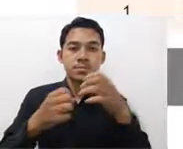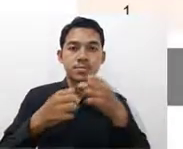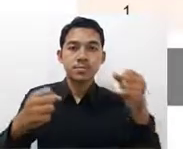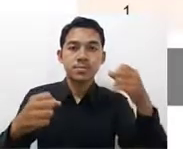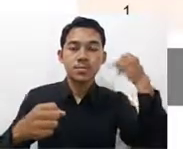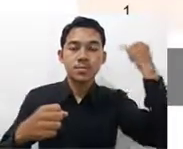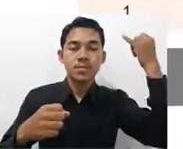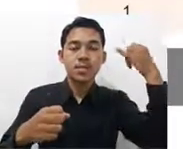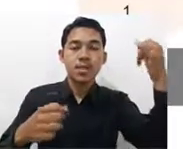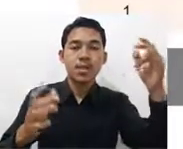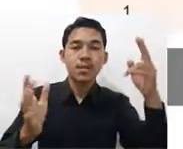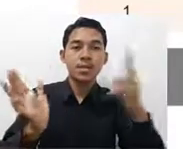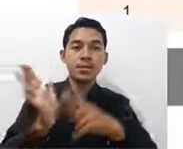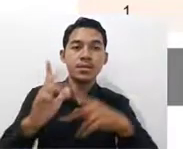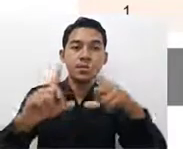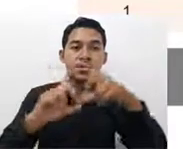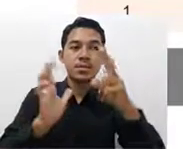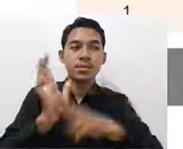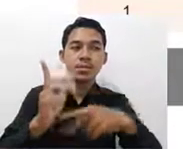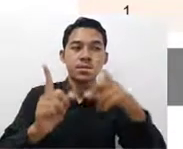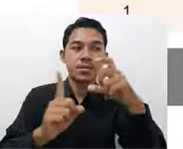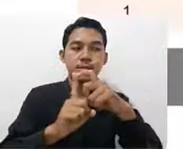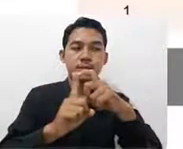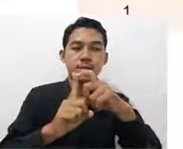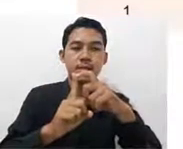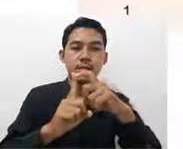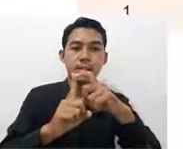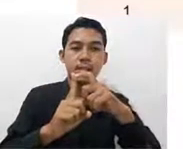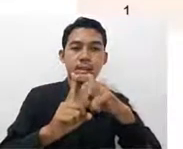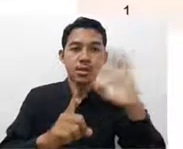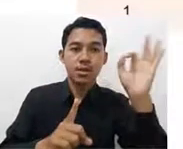logika AND, karena dinotkan kan. Jadi